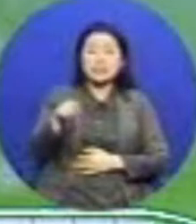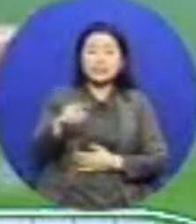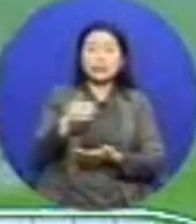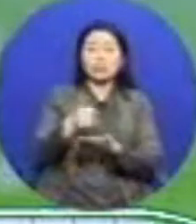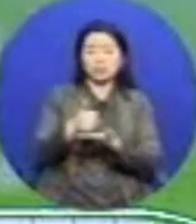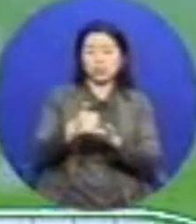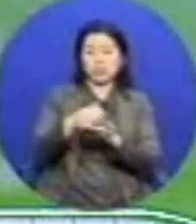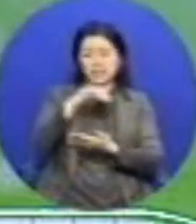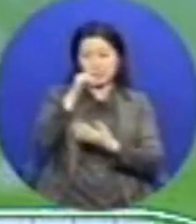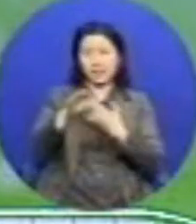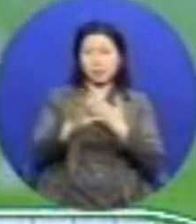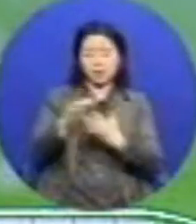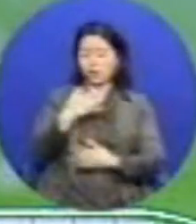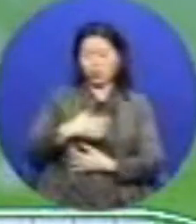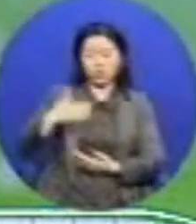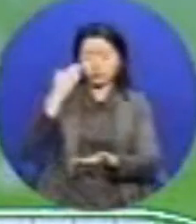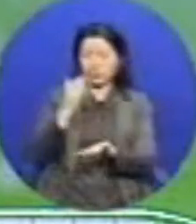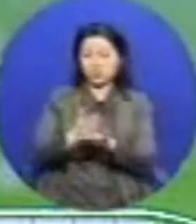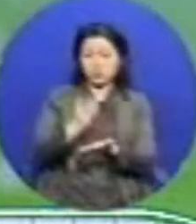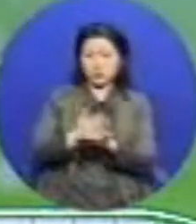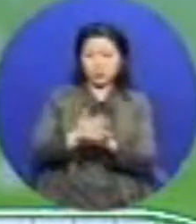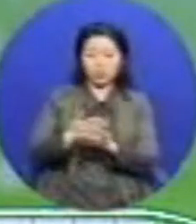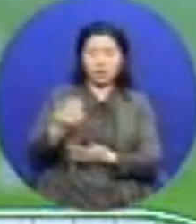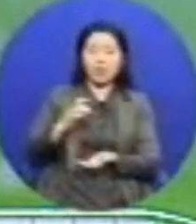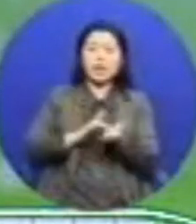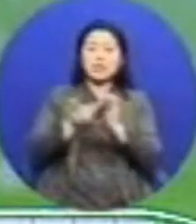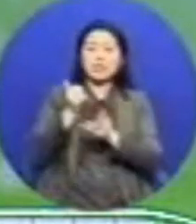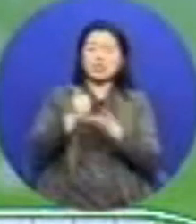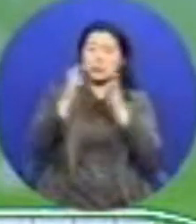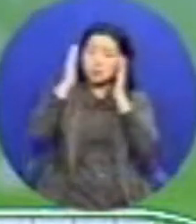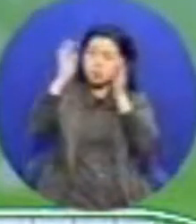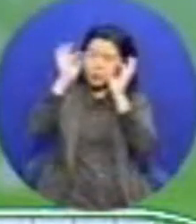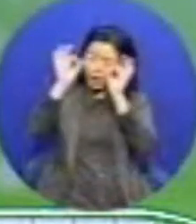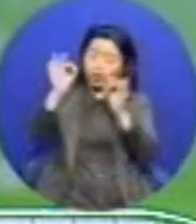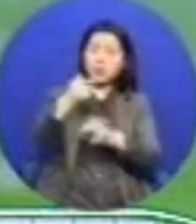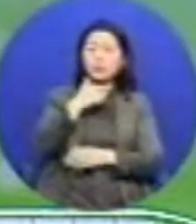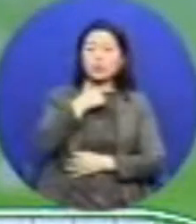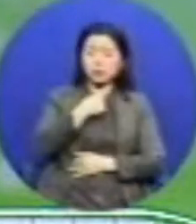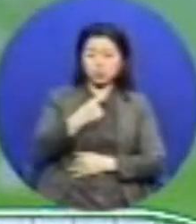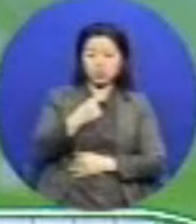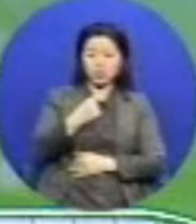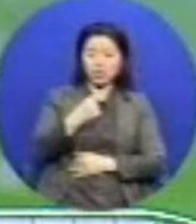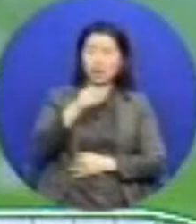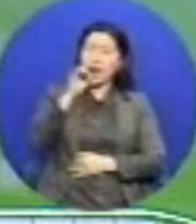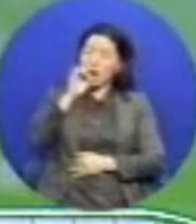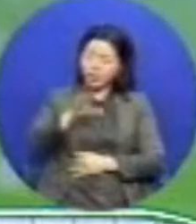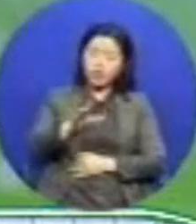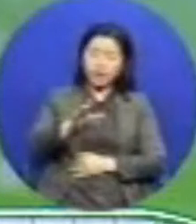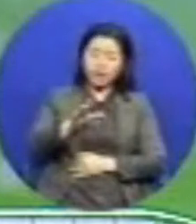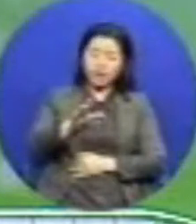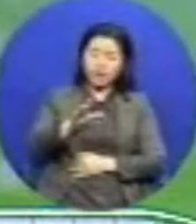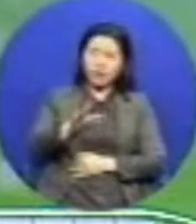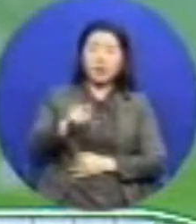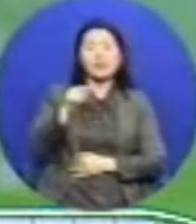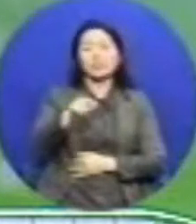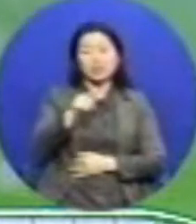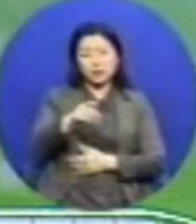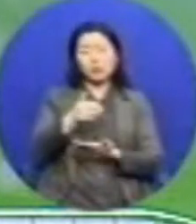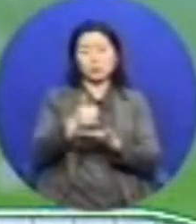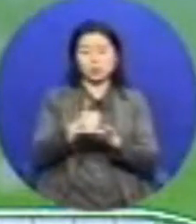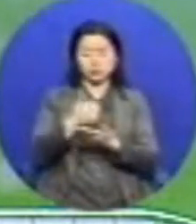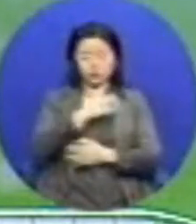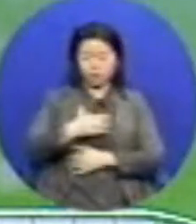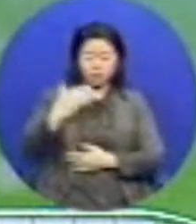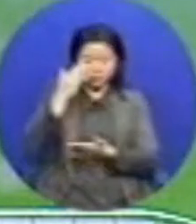있다면 걱정하지 마세요 예수님을 바라보고 싶은데 바라봐 지지가 않아요 그런분들은 걱정하지마세요